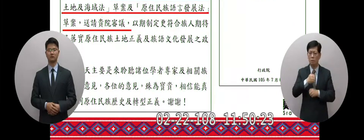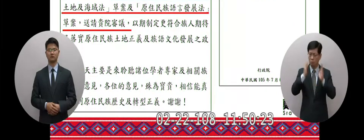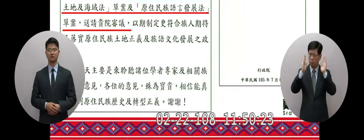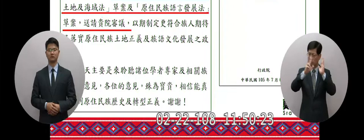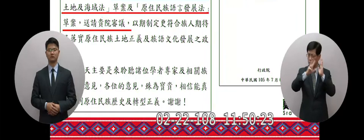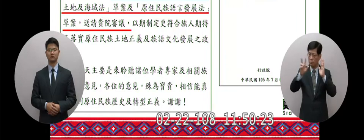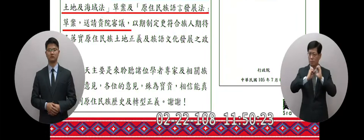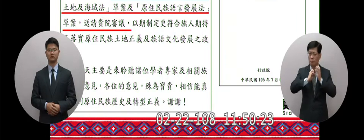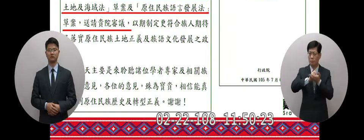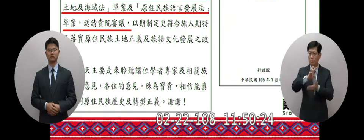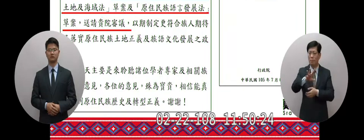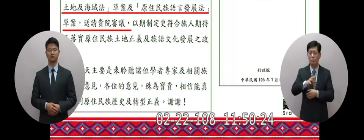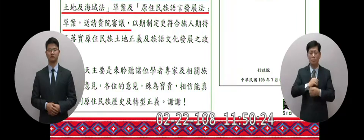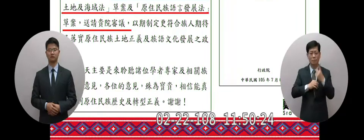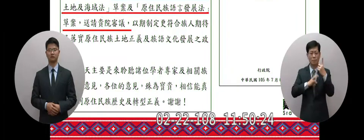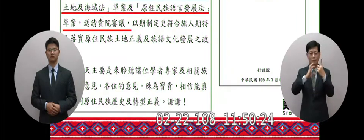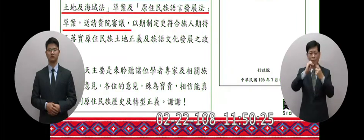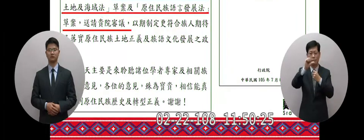的报告，